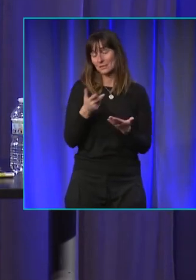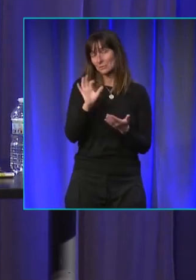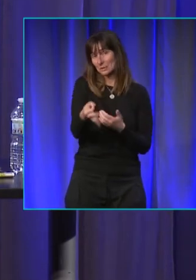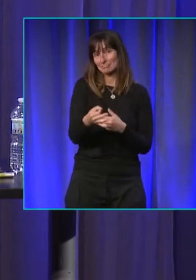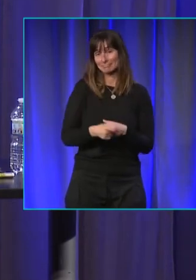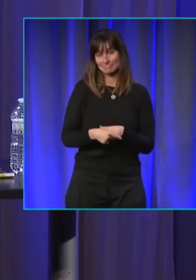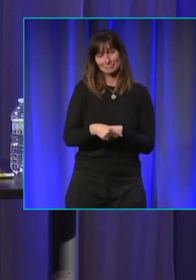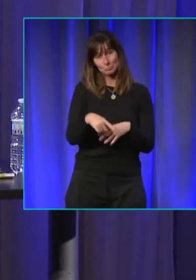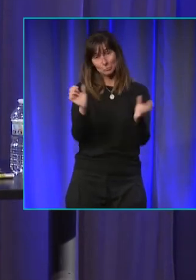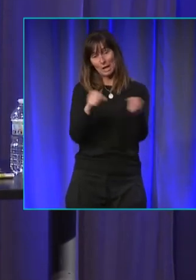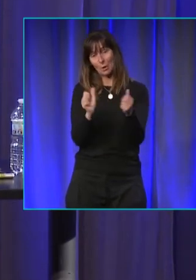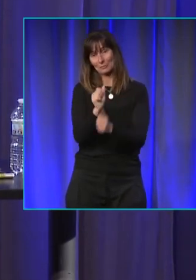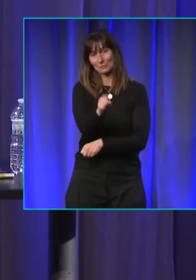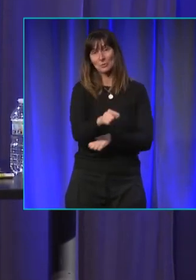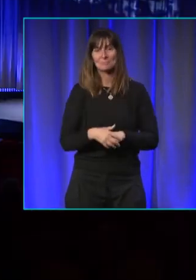Je suis d'accord avec vous là-dessus.